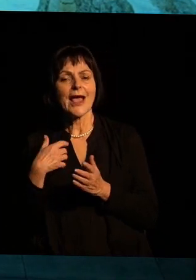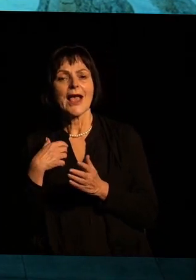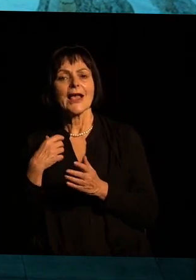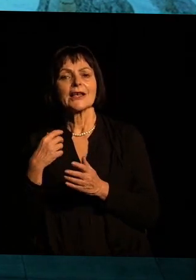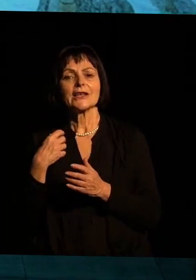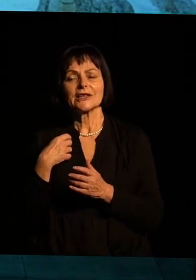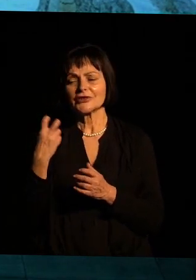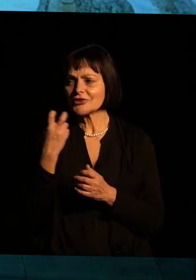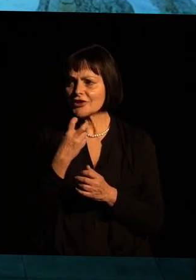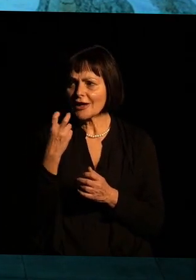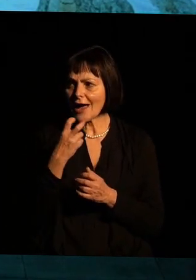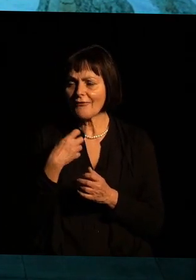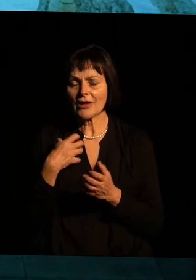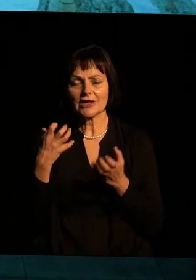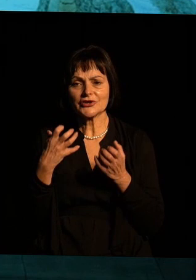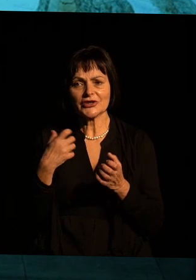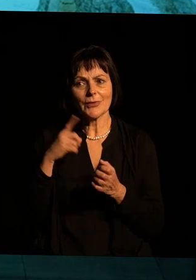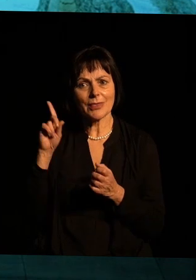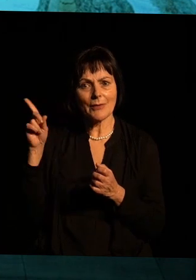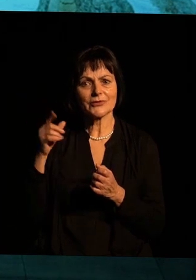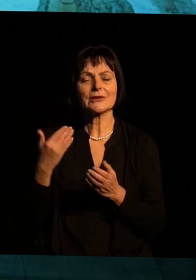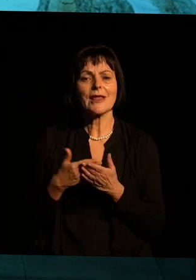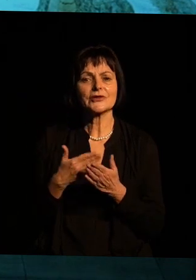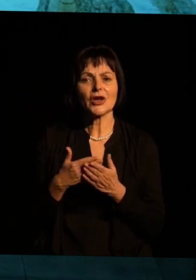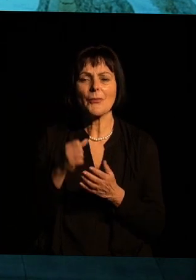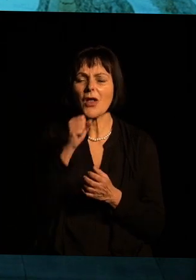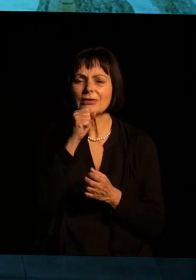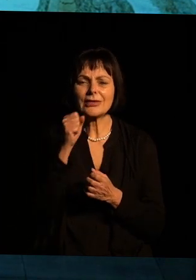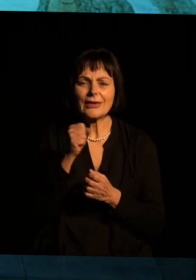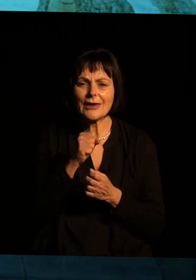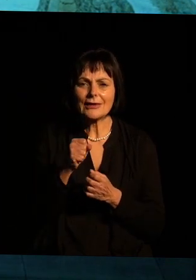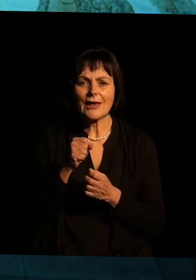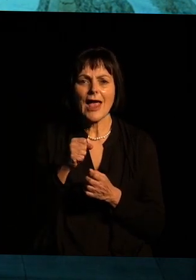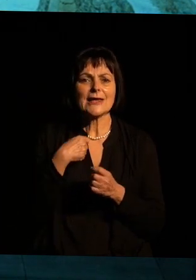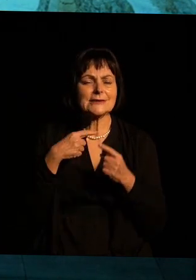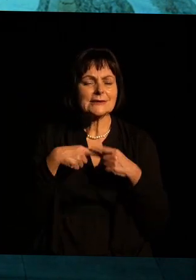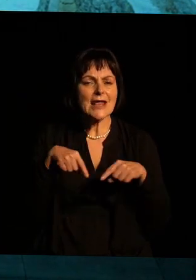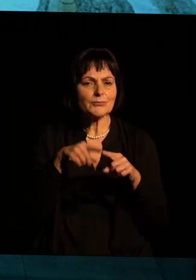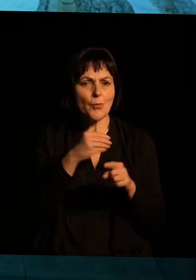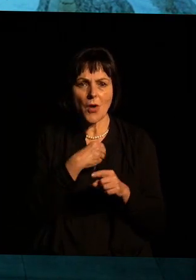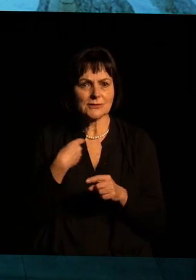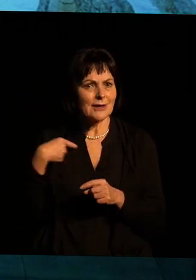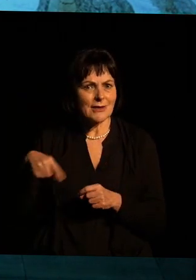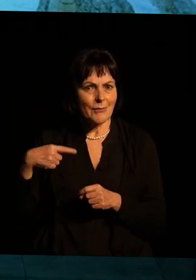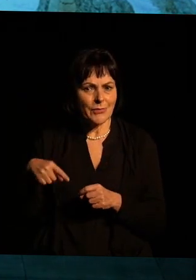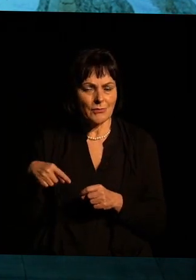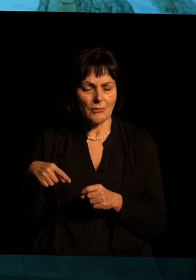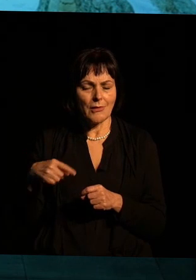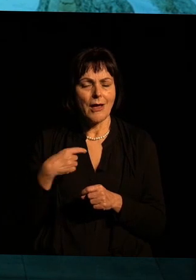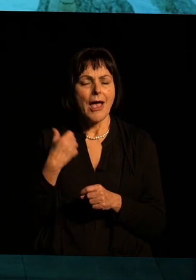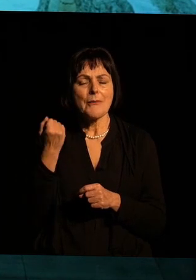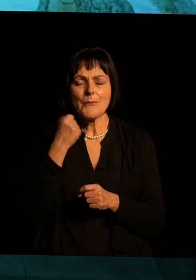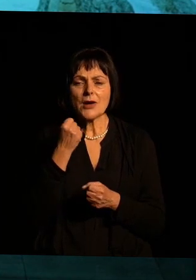ciekawe i chcieliśmy tam być, dlatego że nigdy tam żaden zespół z Polski się nie wspinał. Mało tego, bardzo